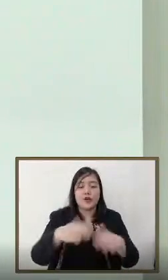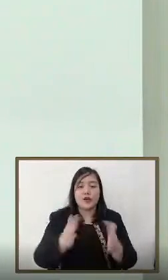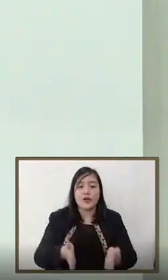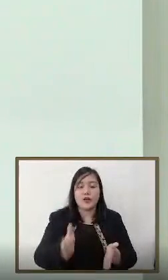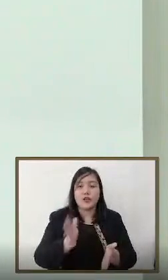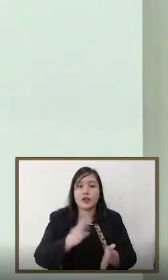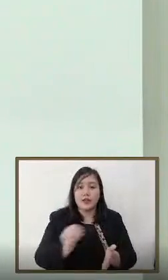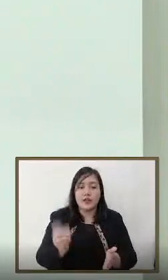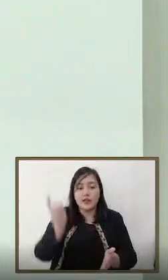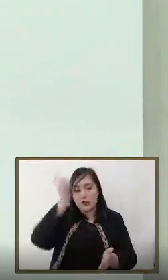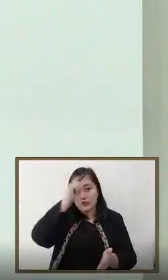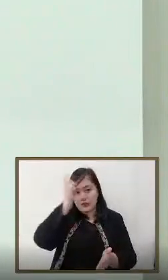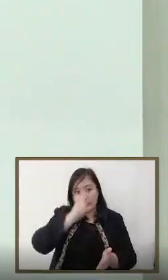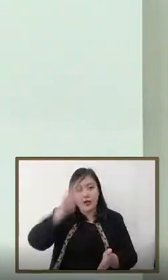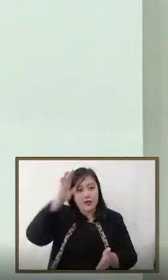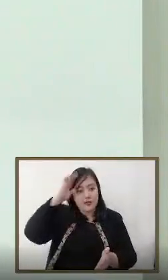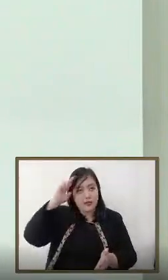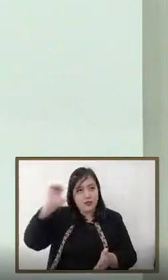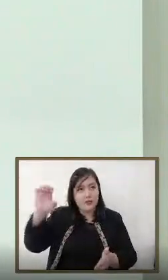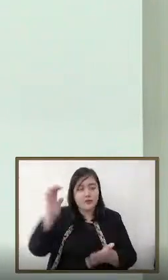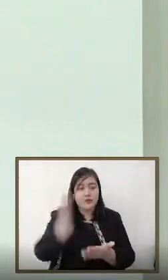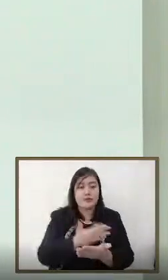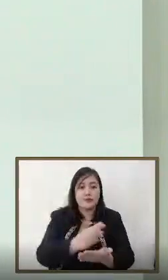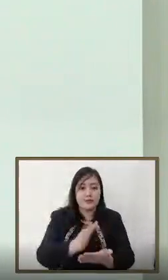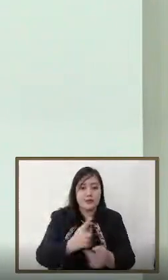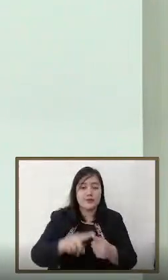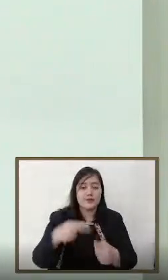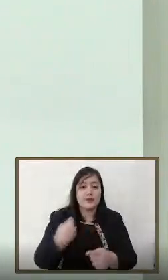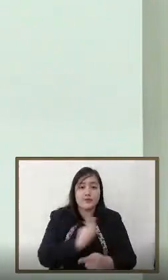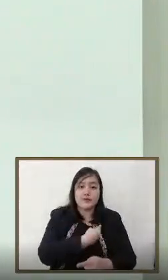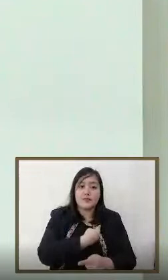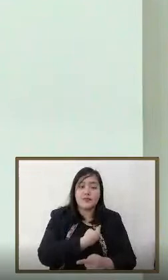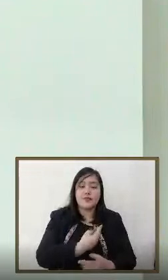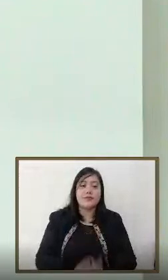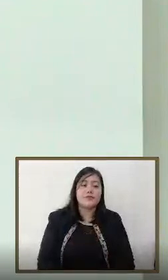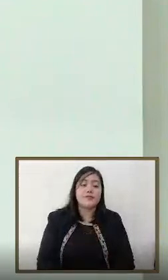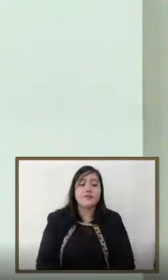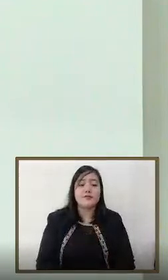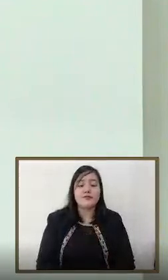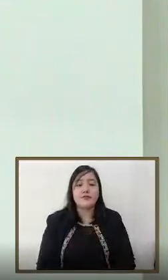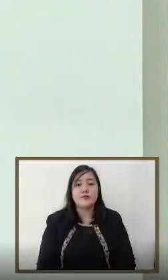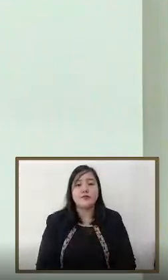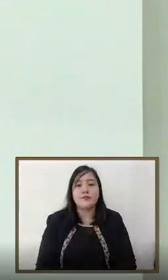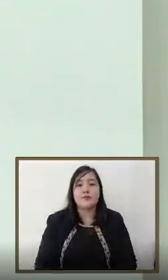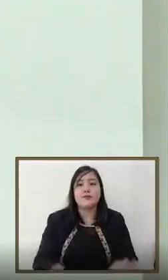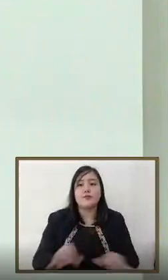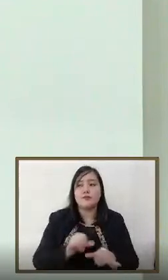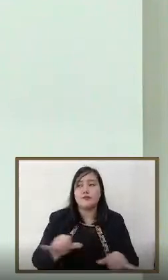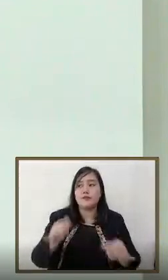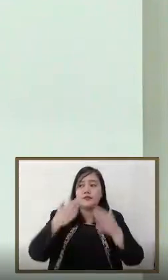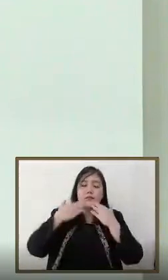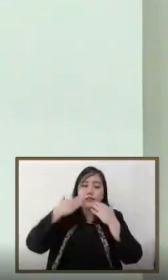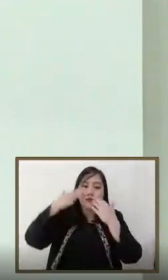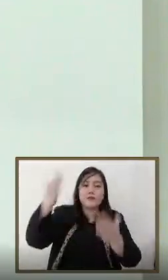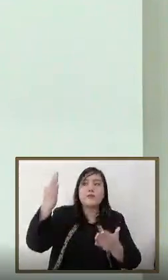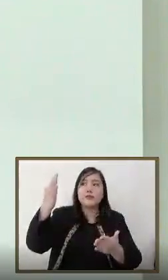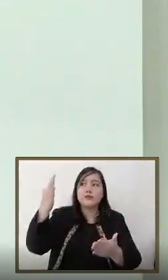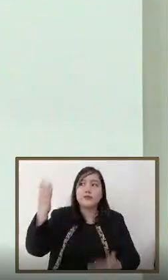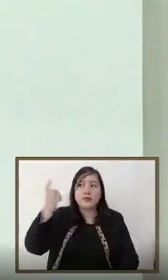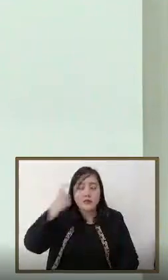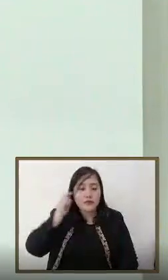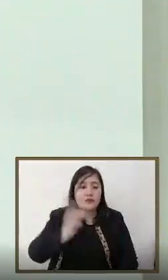sa wisdom na binibigay sa kanya, na isinishare niya po sa atin. And of course, nagpapasalamat ako sa Panginoon, syempre sa